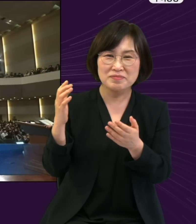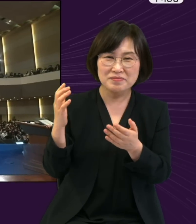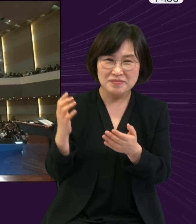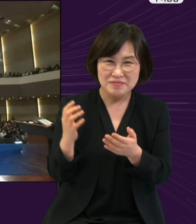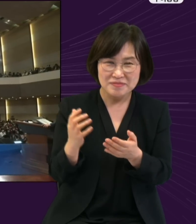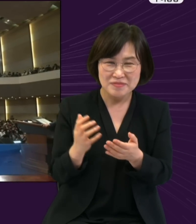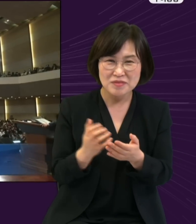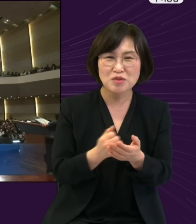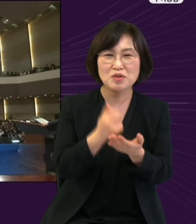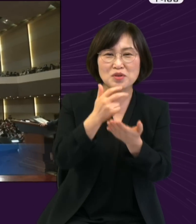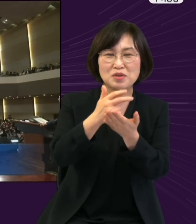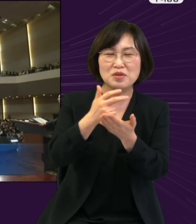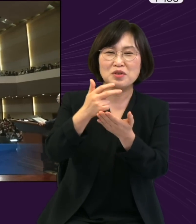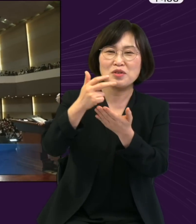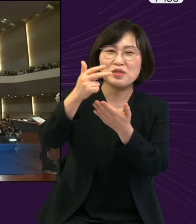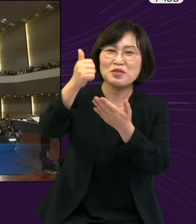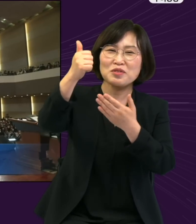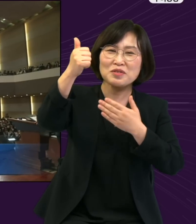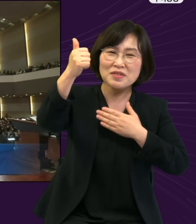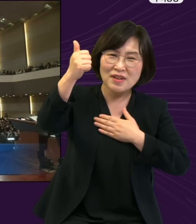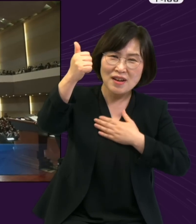다해 주 알기